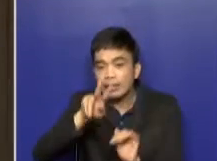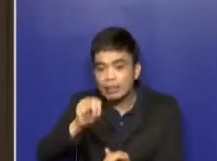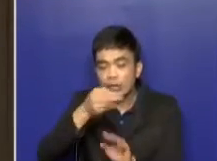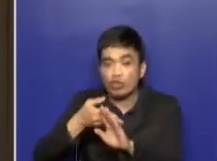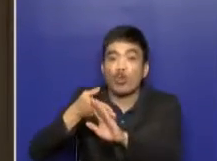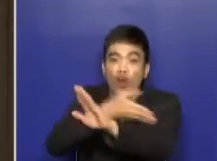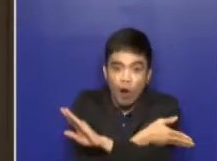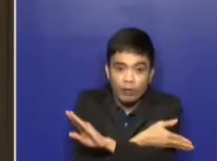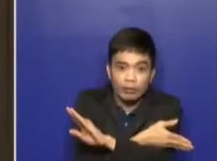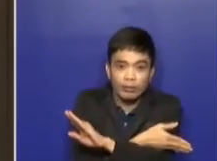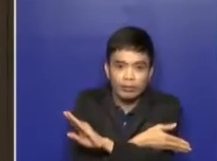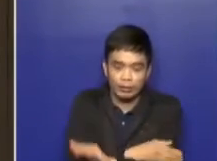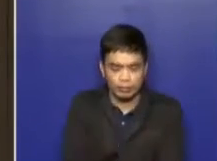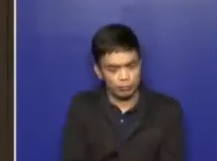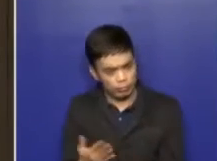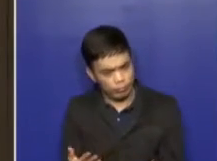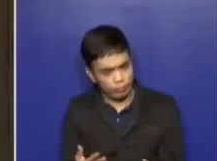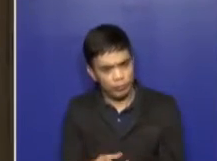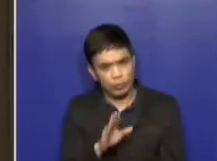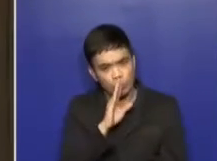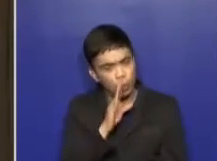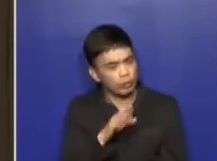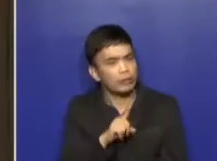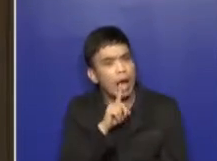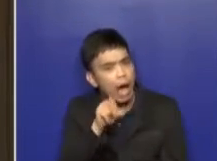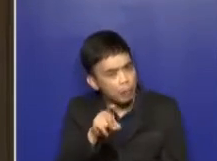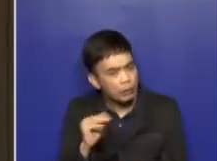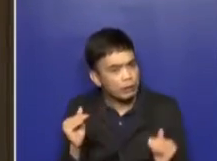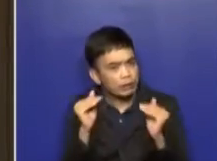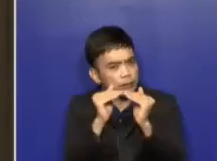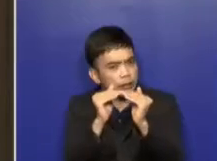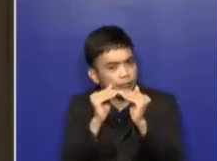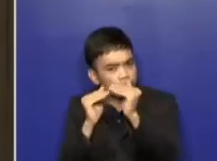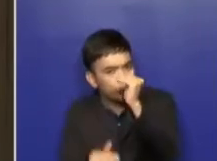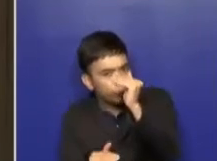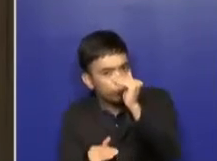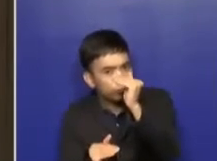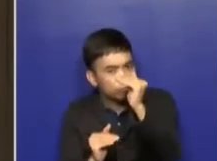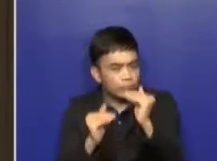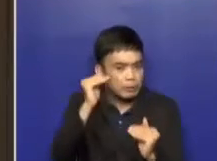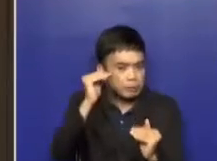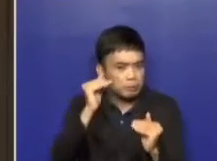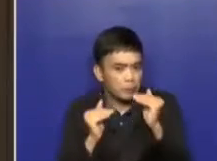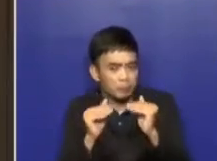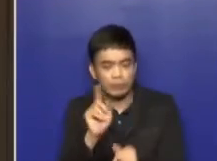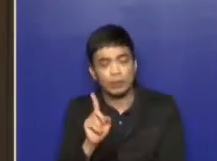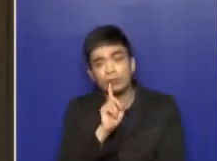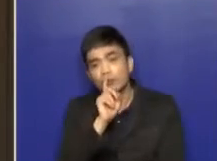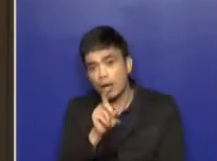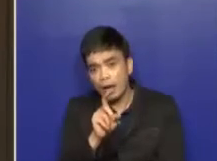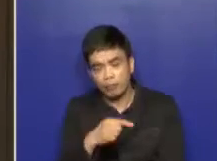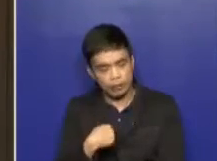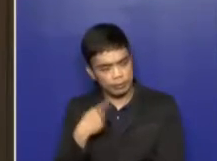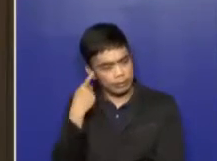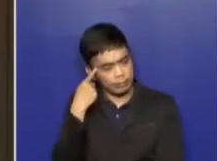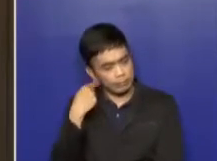นที่ท่านต้องชี้แจงกับสภาแห่งนี้ครับว่ามันรอนสิทธิ์จริงไหมขณะที่ผมเองมองว่ามันเป็นทางเลือกที่มากขึ้น